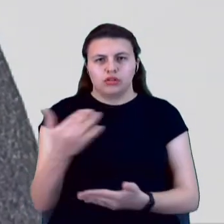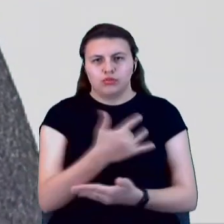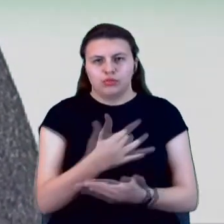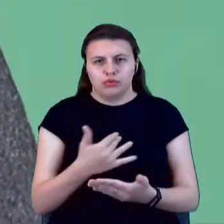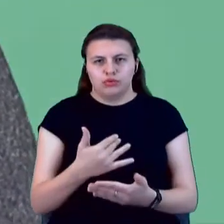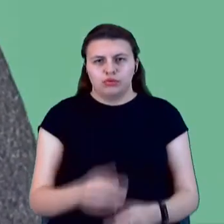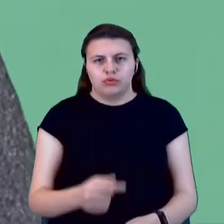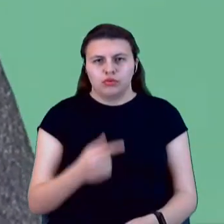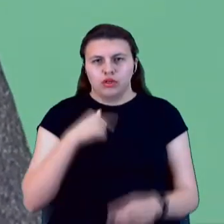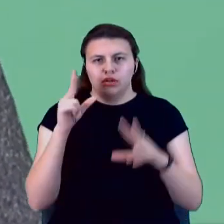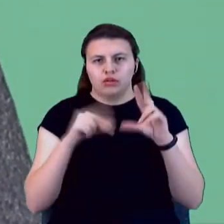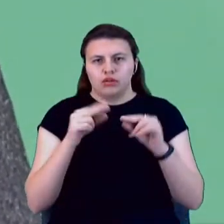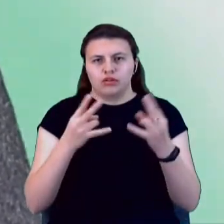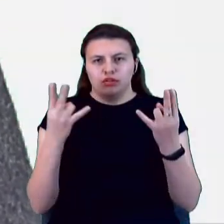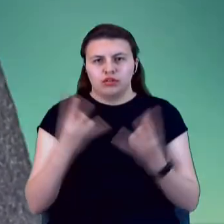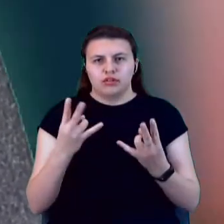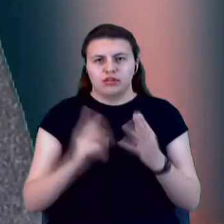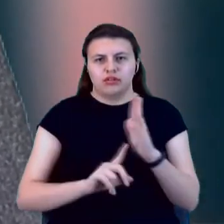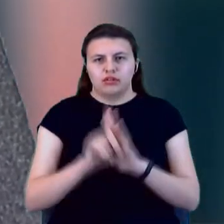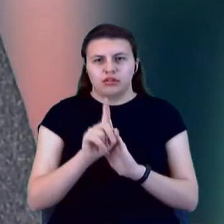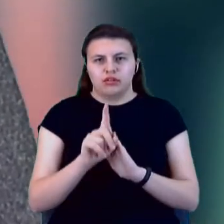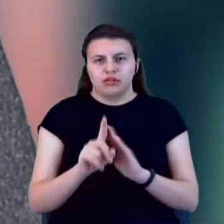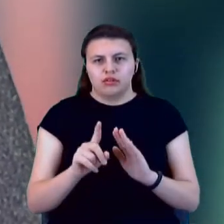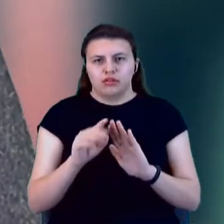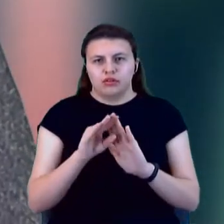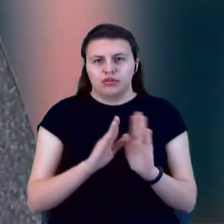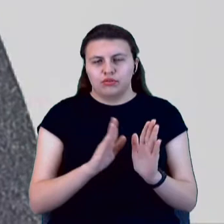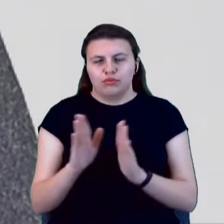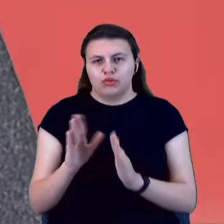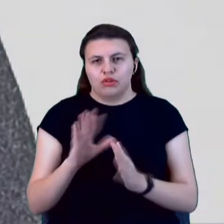Я считаю, необходимо сначала подойти структурированно, объективно,